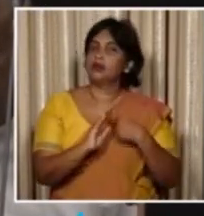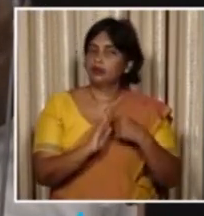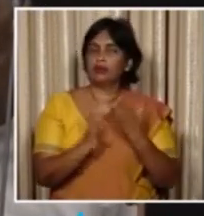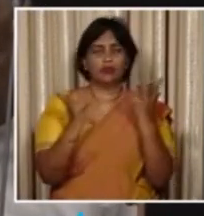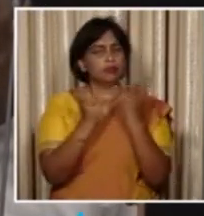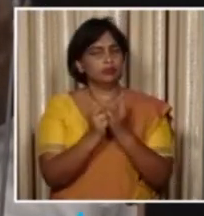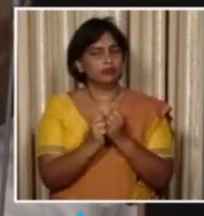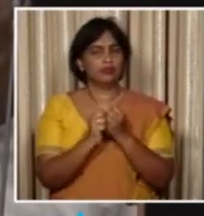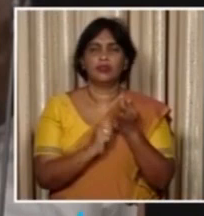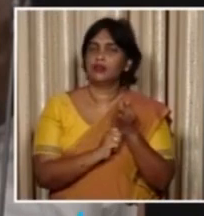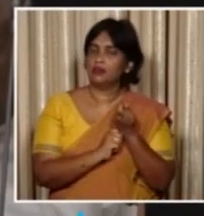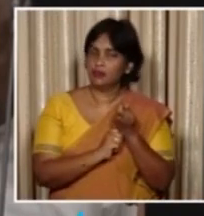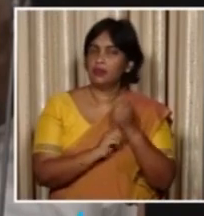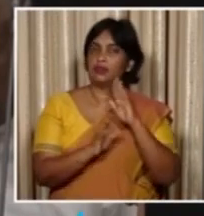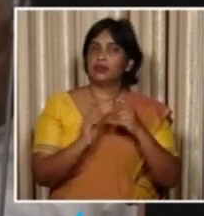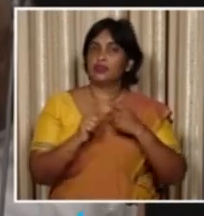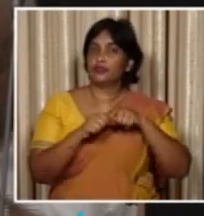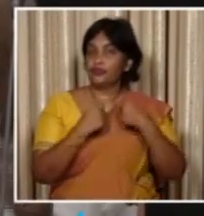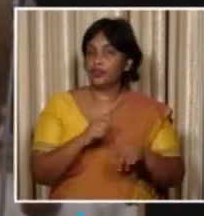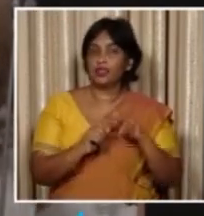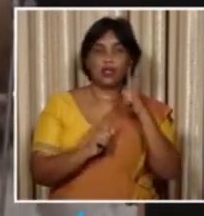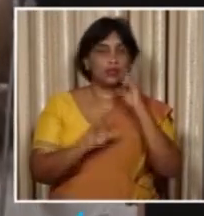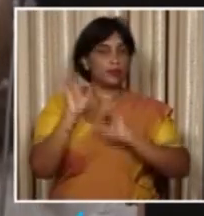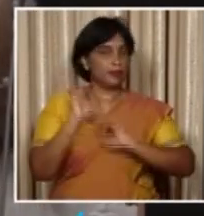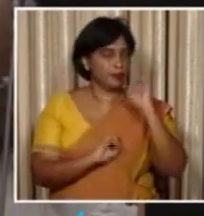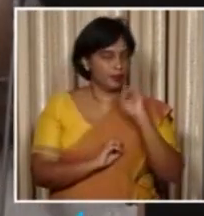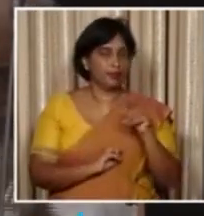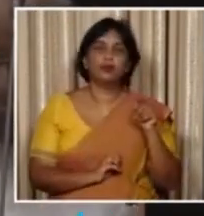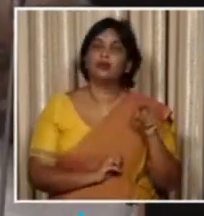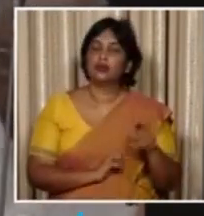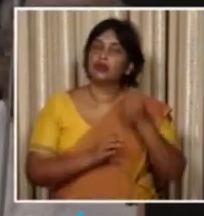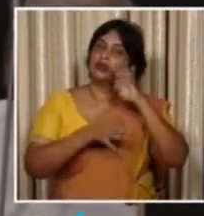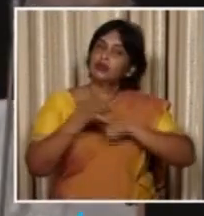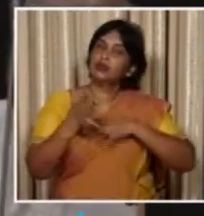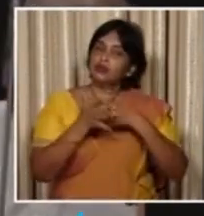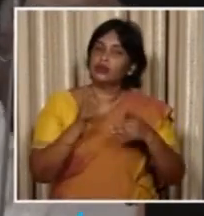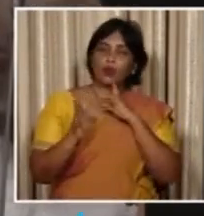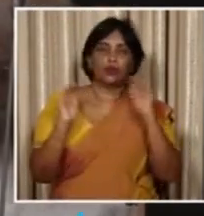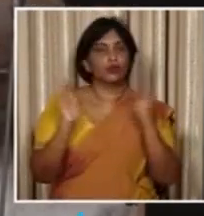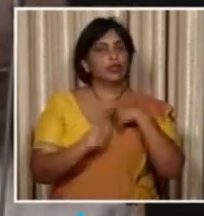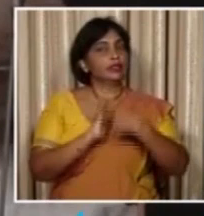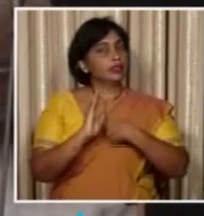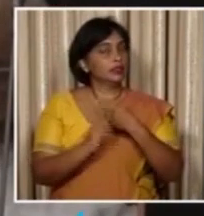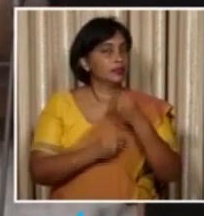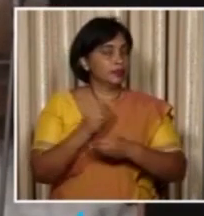ಹೆಕಿಲುನು ಆರ್ಥಿಕ ಉದ್ದಮನೆ ಸಿಯಟ ಹೆತ್ತಾವೈ ಅಯವ್ಯಯ ಹಿಂಗೆ ದಳದೇಶೀಯ